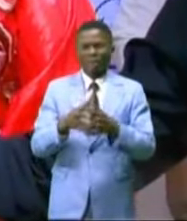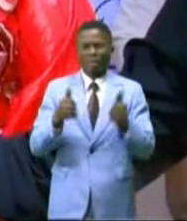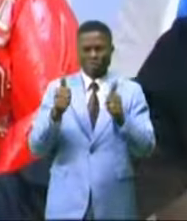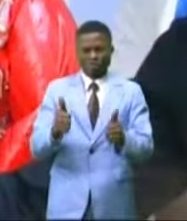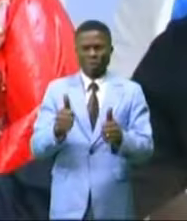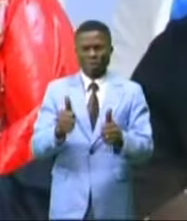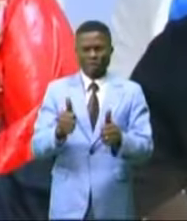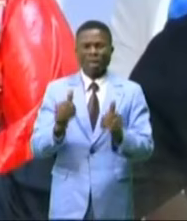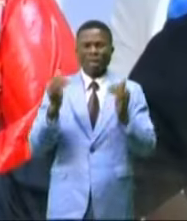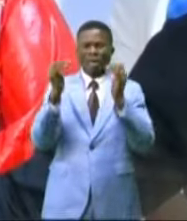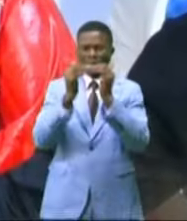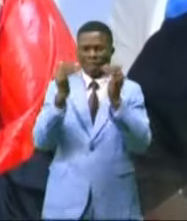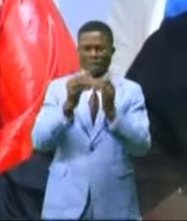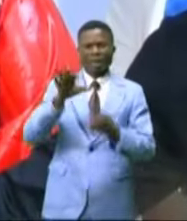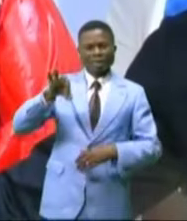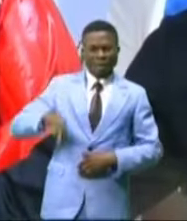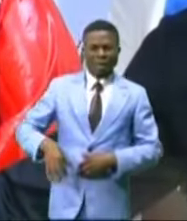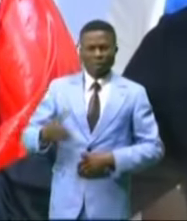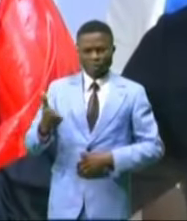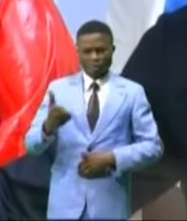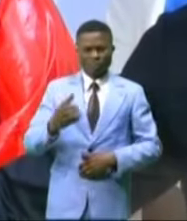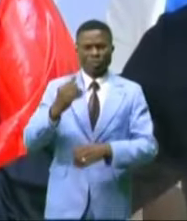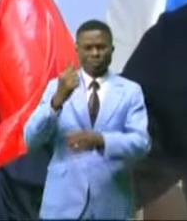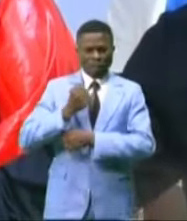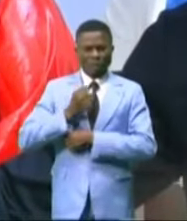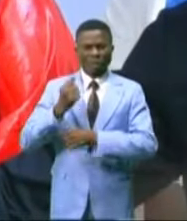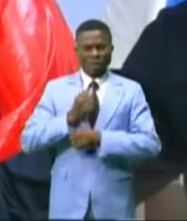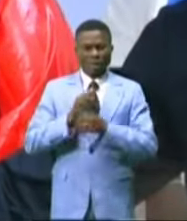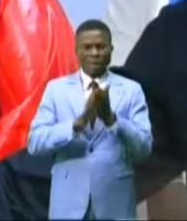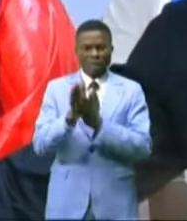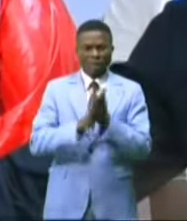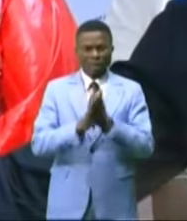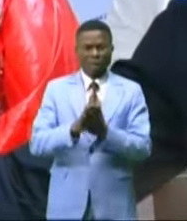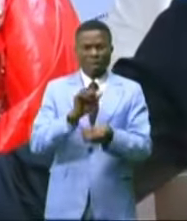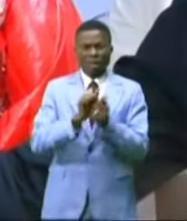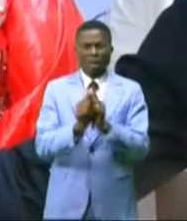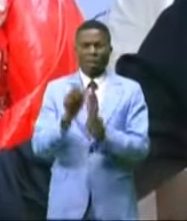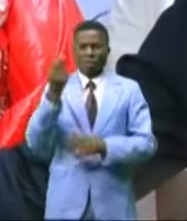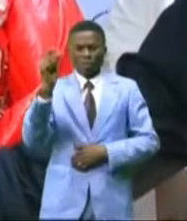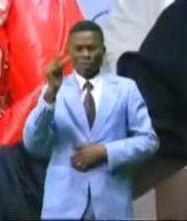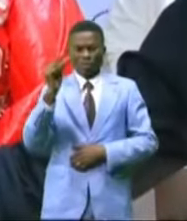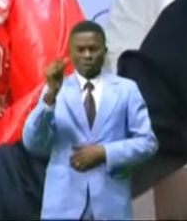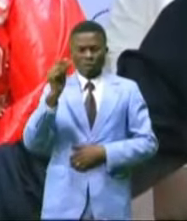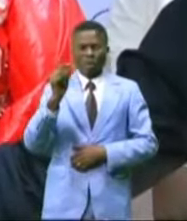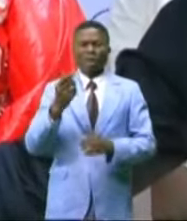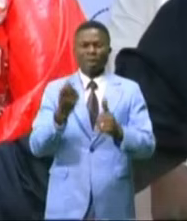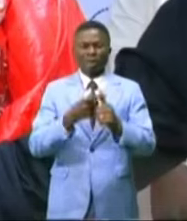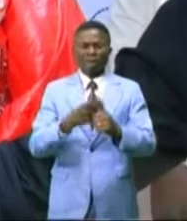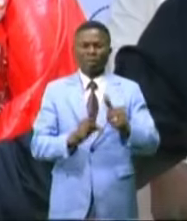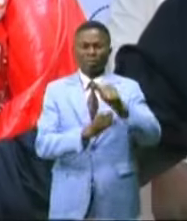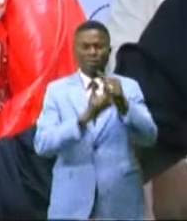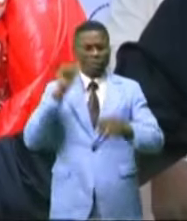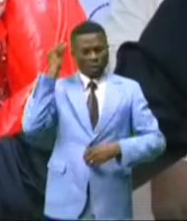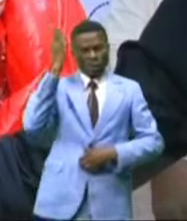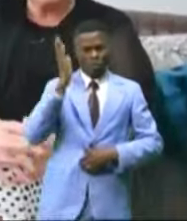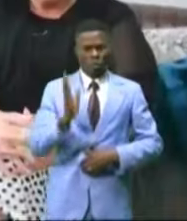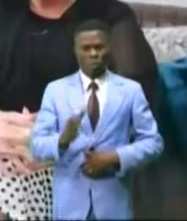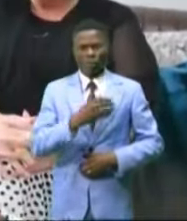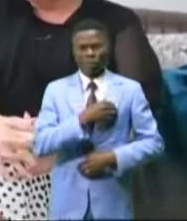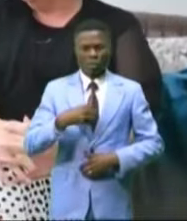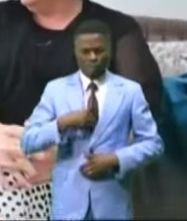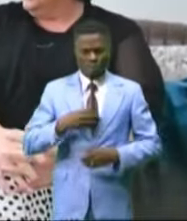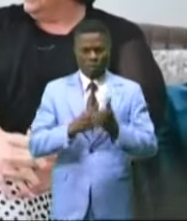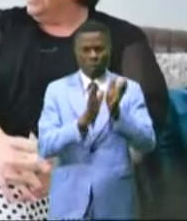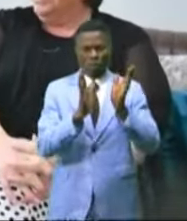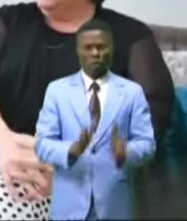gagne gagne maris affirme que le Canada est également intéressé par le domaine minier avant de jeter de fleurs à la gouverneur Masuka pour son leadership